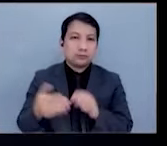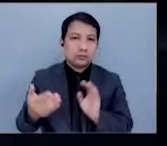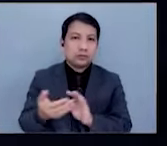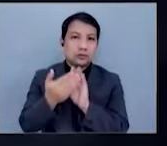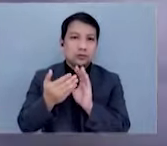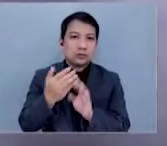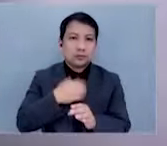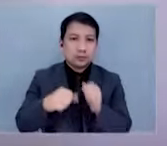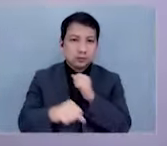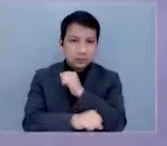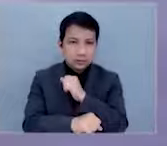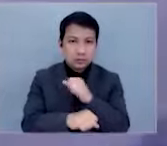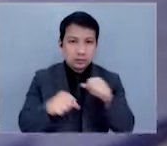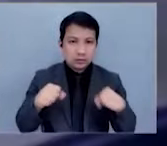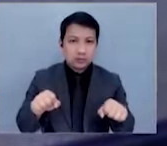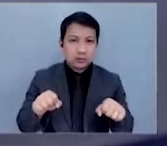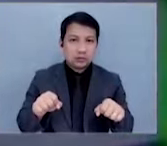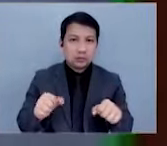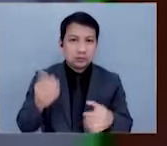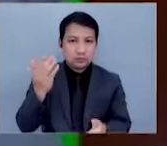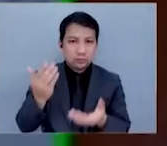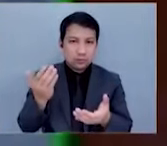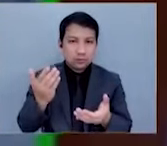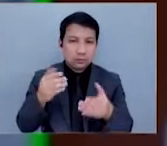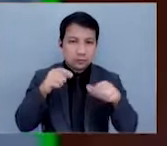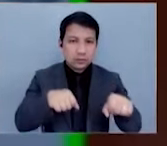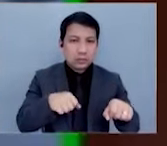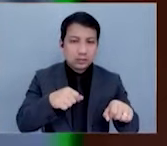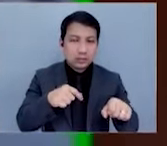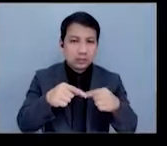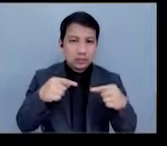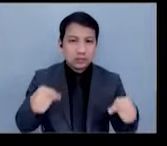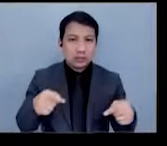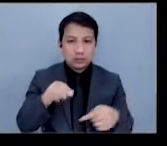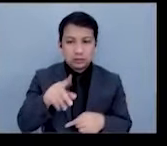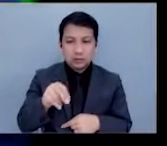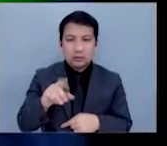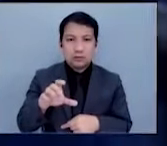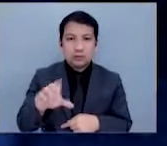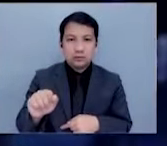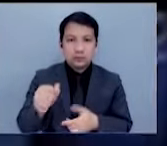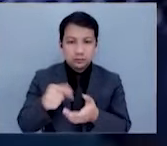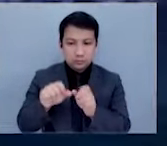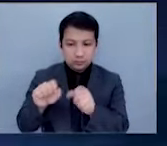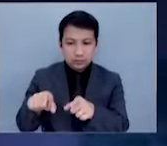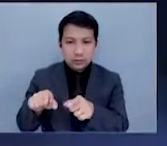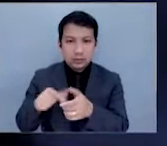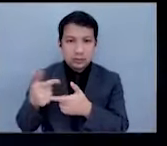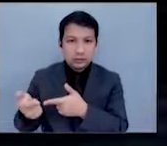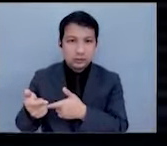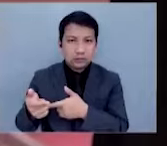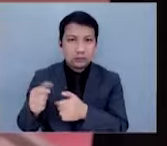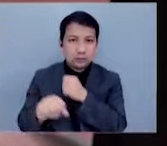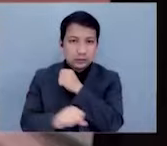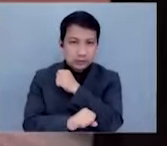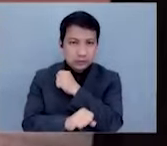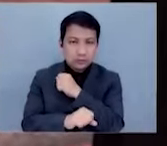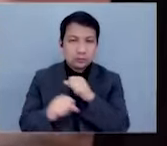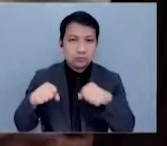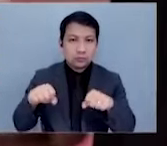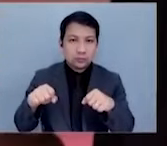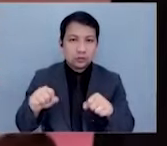carnapping maaari namang maharap sa reklamong anti-fencing law ang pinagsanglaan ng ninakaw na motorsiklo dapat